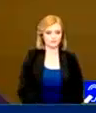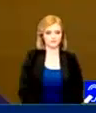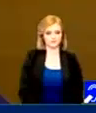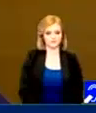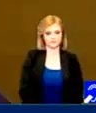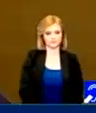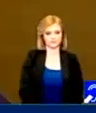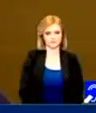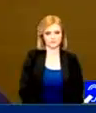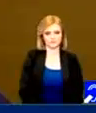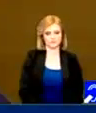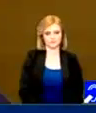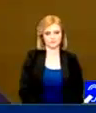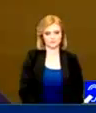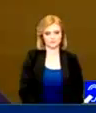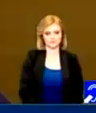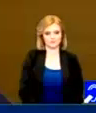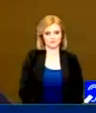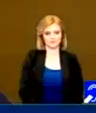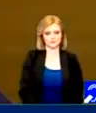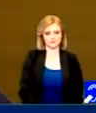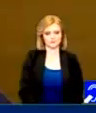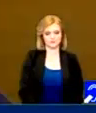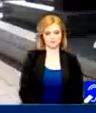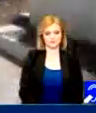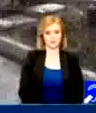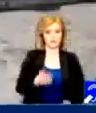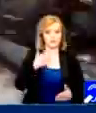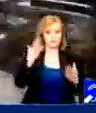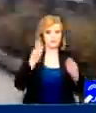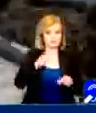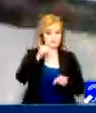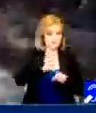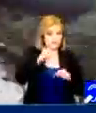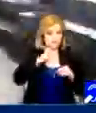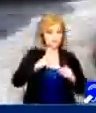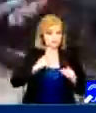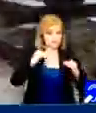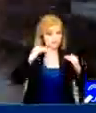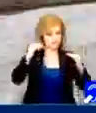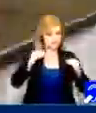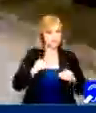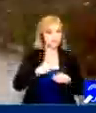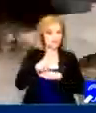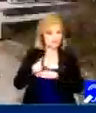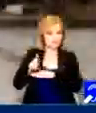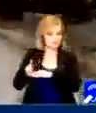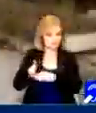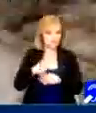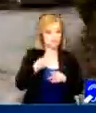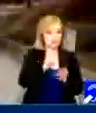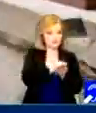pe teritoriul cimitirilor până joi inclusiv. În ultimele zile s-a simțit o creștere a fluxului de vizitatori. După ce va